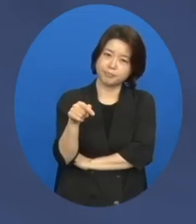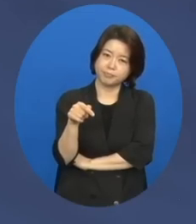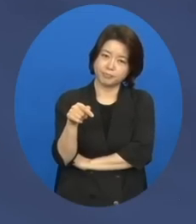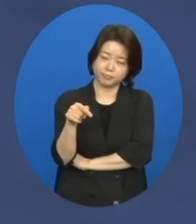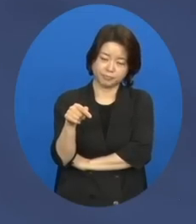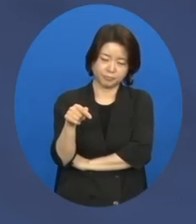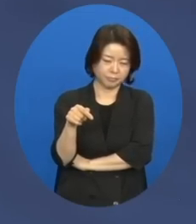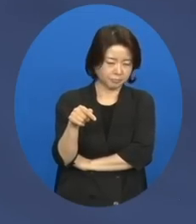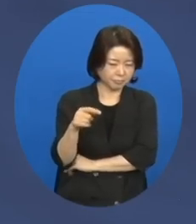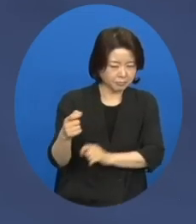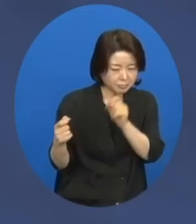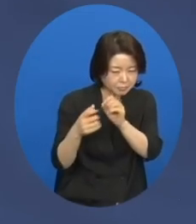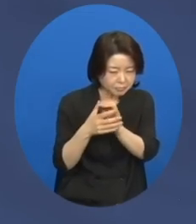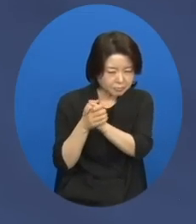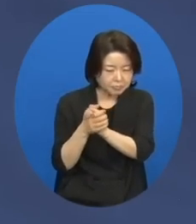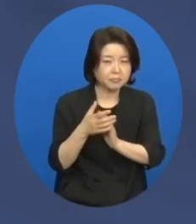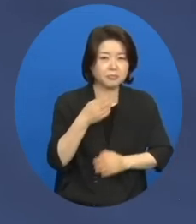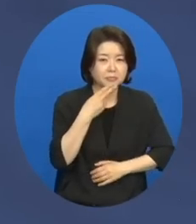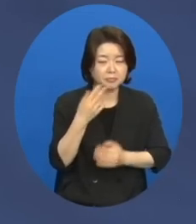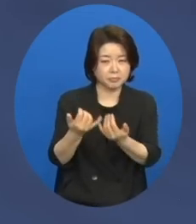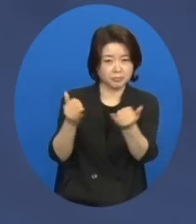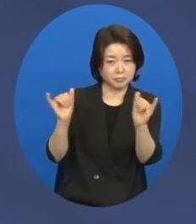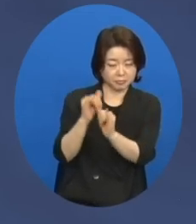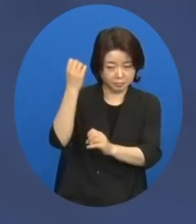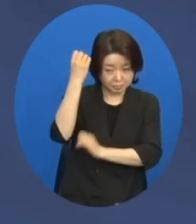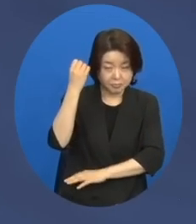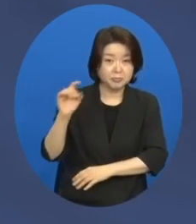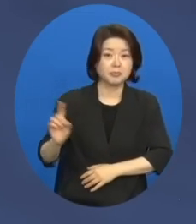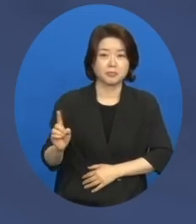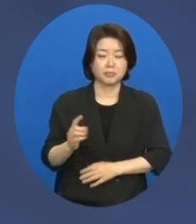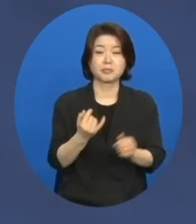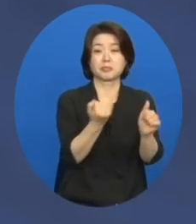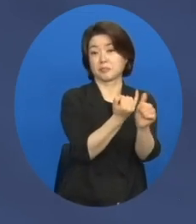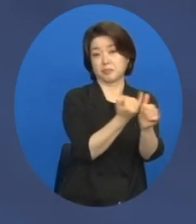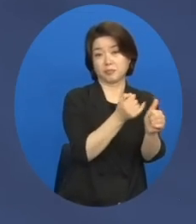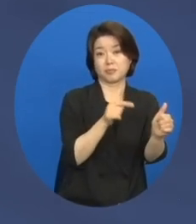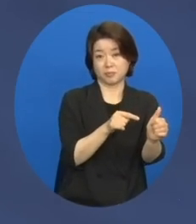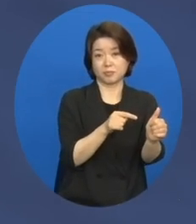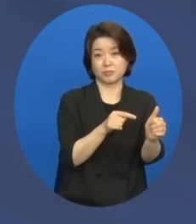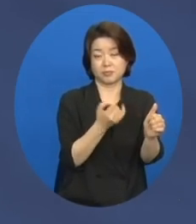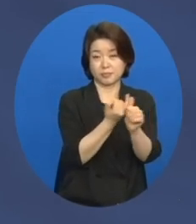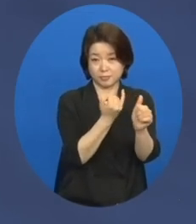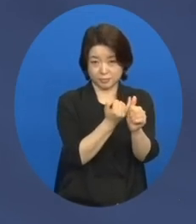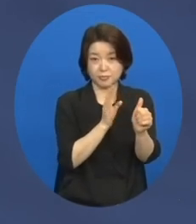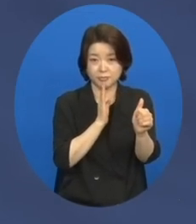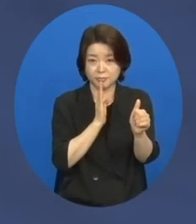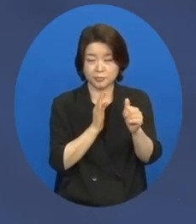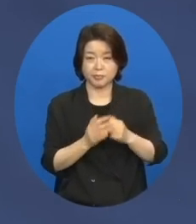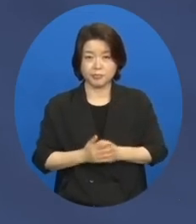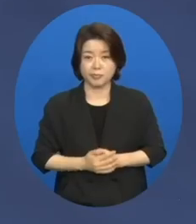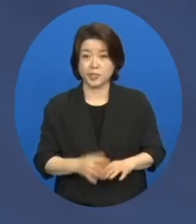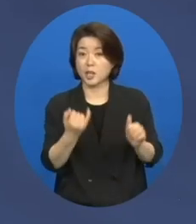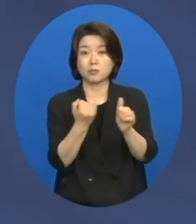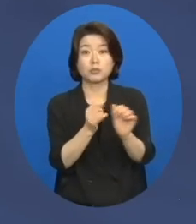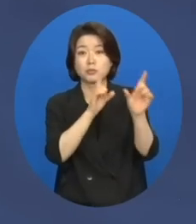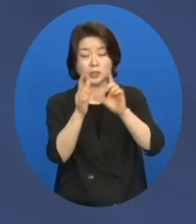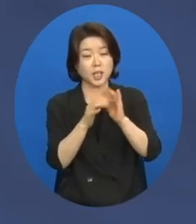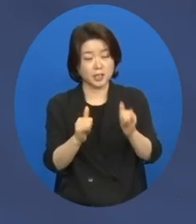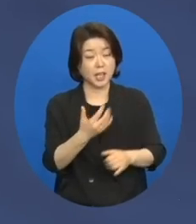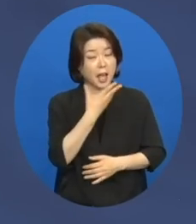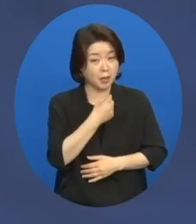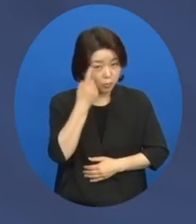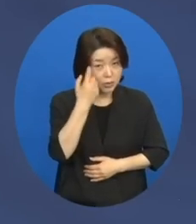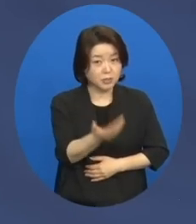초수도 없이 가장 공동체 중에 제일 기본 공동체가 부부잖아요. 그렇죠? 부부로 사시는 분들 행복하시죠?